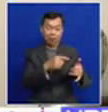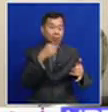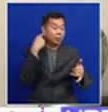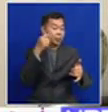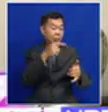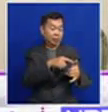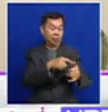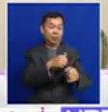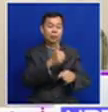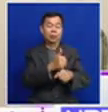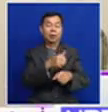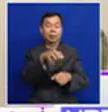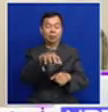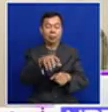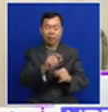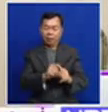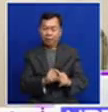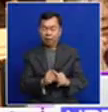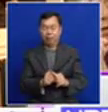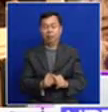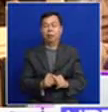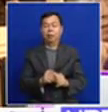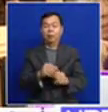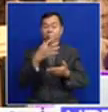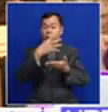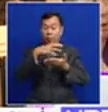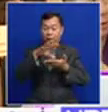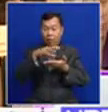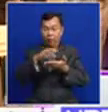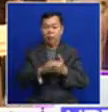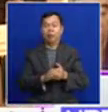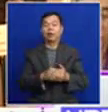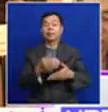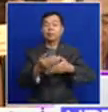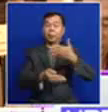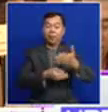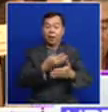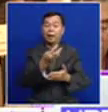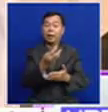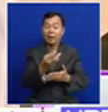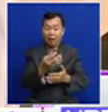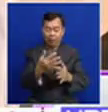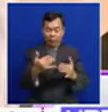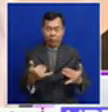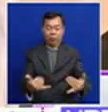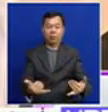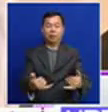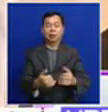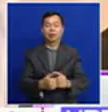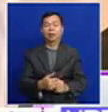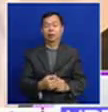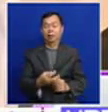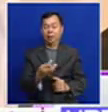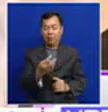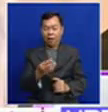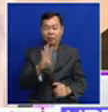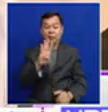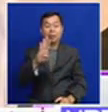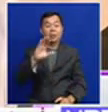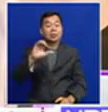ประเทศได้มีการเปิดเผยผลการประมูลข้าวสารในสต็อกรัฐบาลครั้งที่7ของปีนี้ปริมาณข้าว